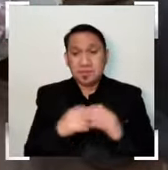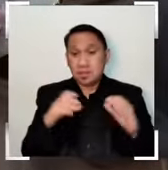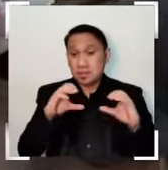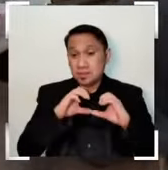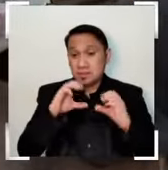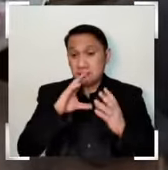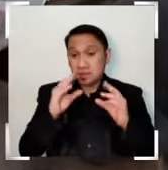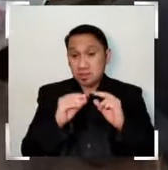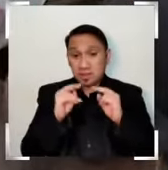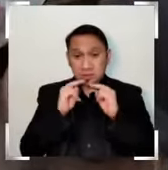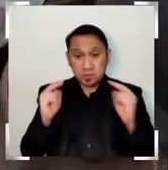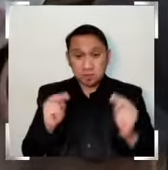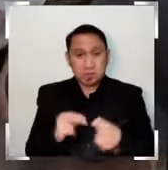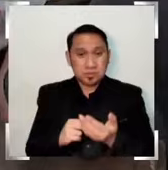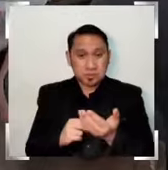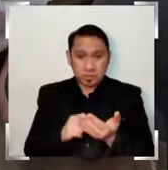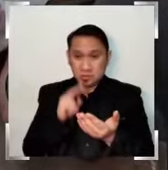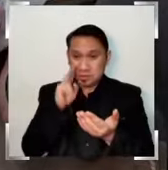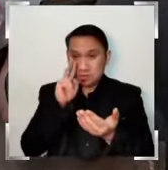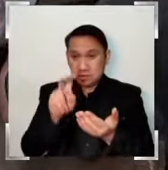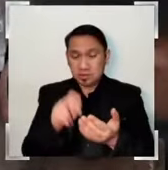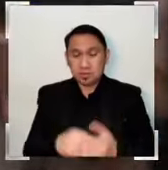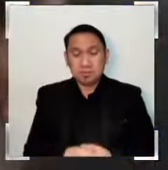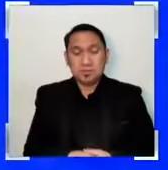News, ako si Chino Gaston ang inyong saksi.